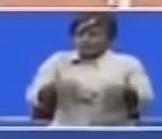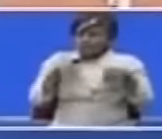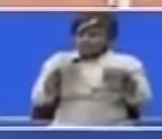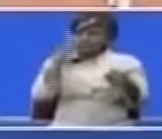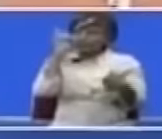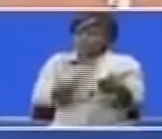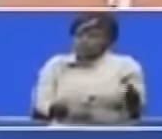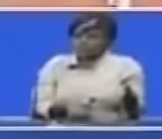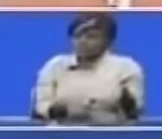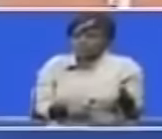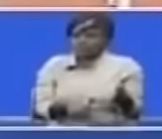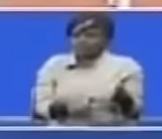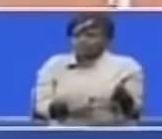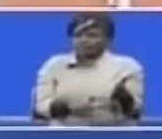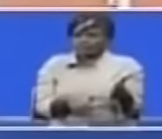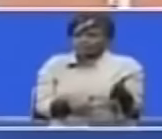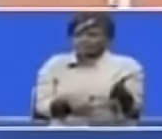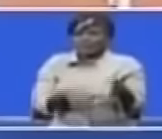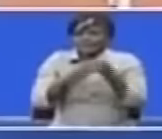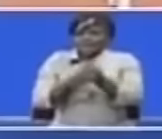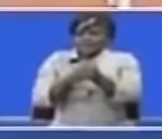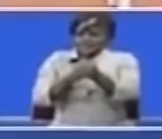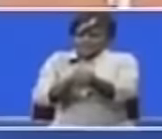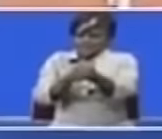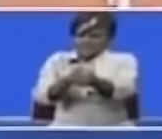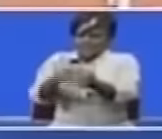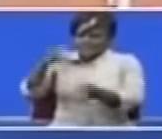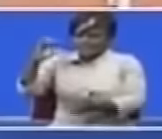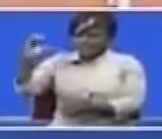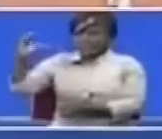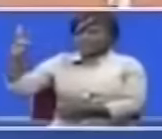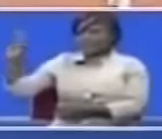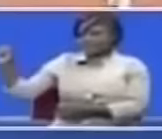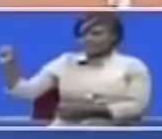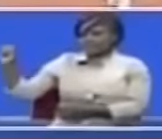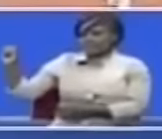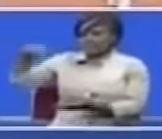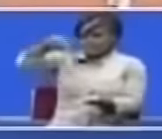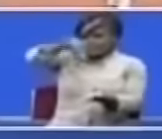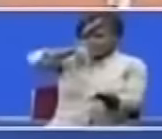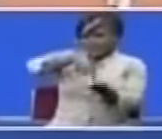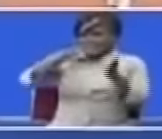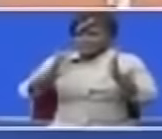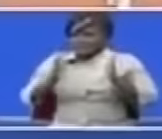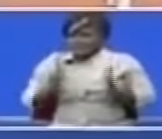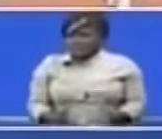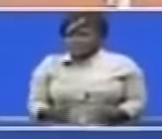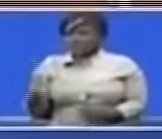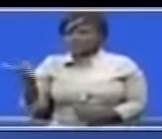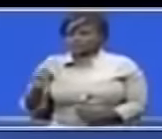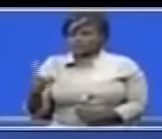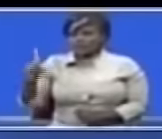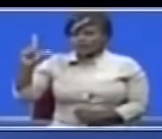tutakachosema ni kwamba kiongozi wa CCM ambaye ni mgombea urais na